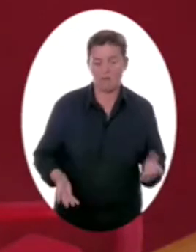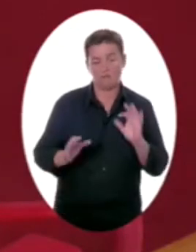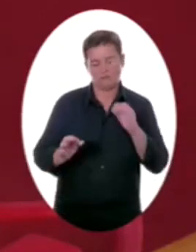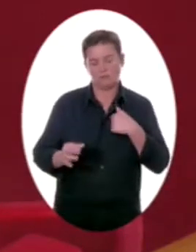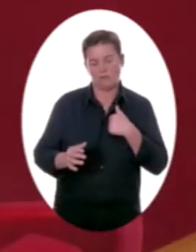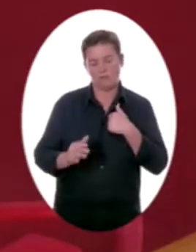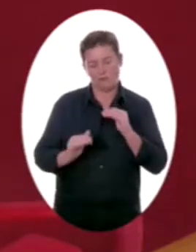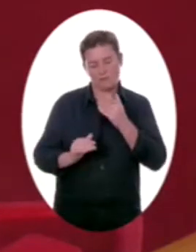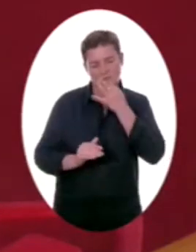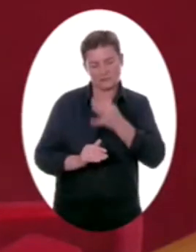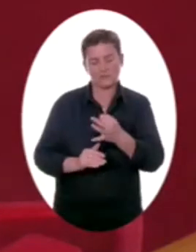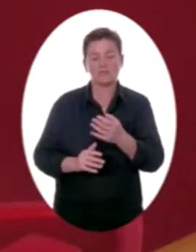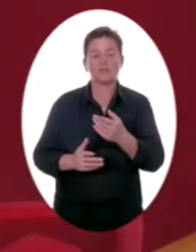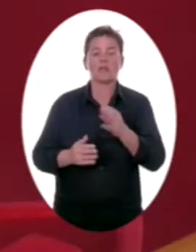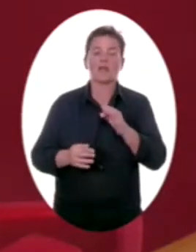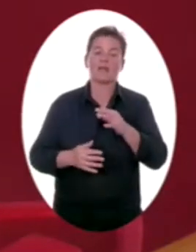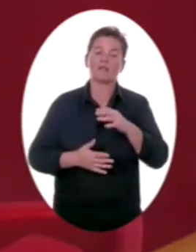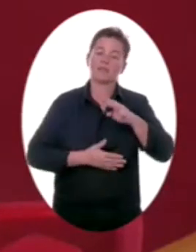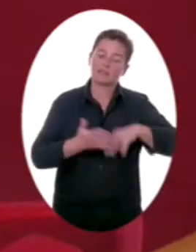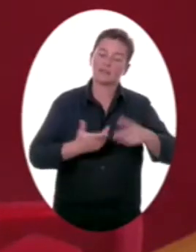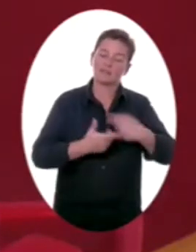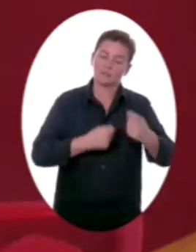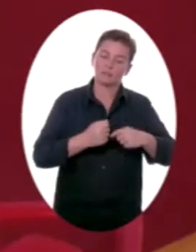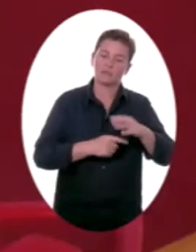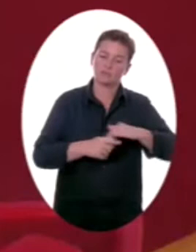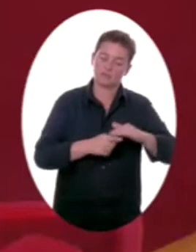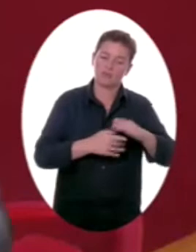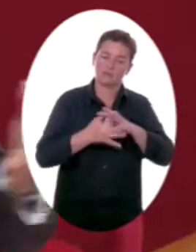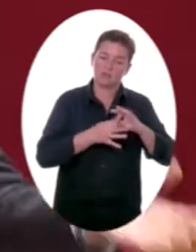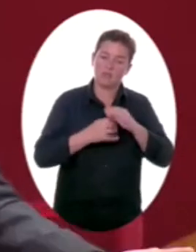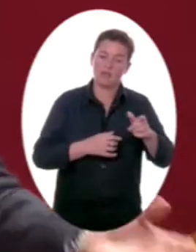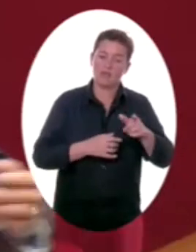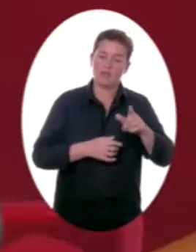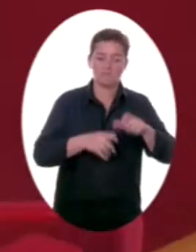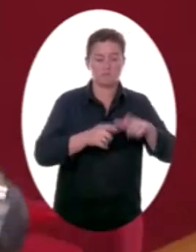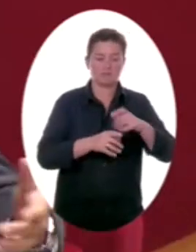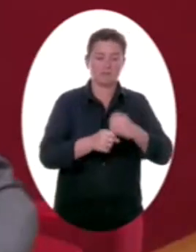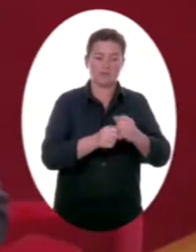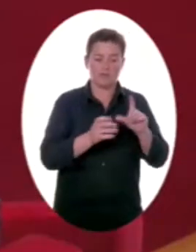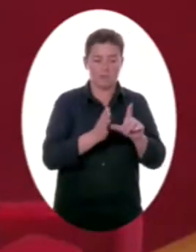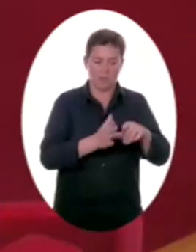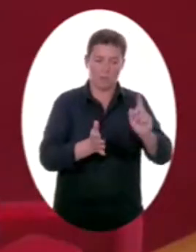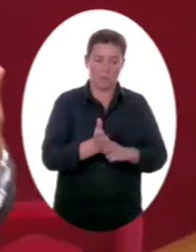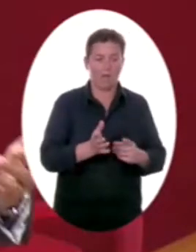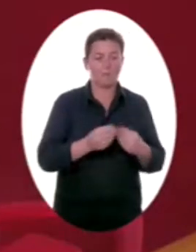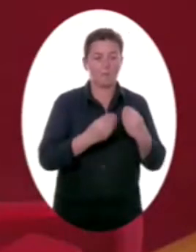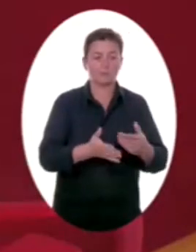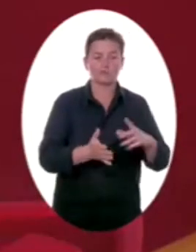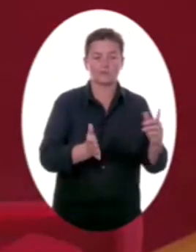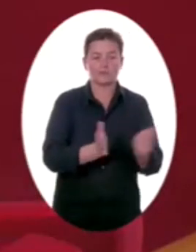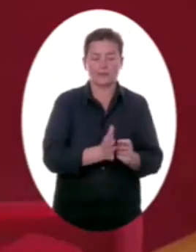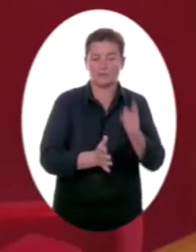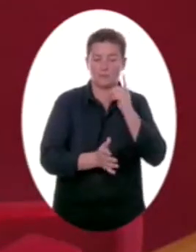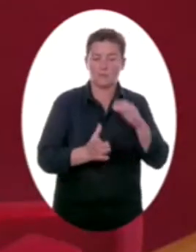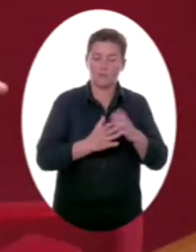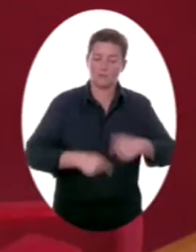souligner que sur le texte de l'économie sociale et solidaire, le législateur est tout à fait dans son droit, parce que le gouvernement le propose, de décider du